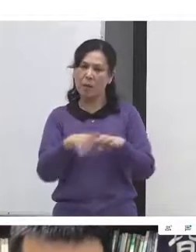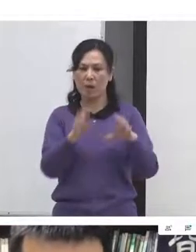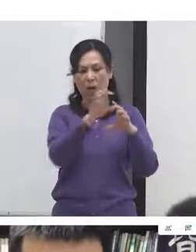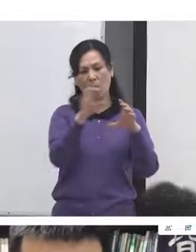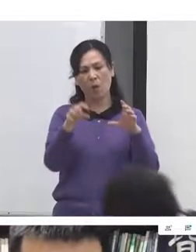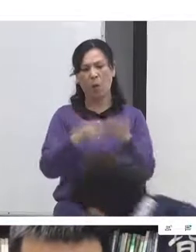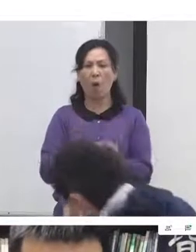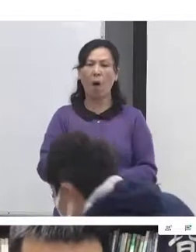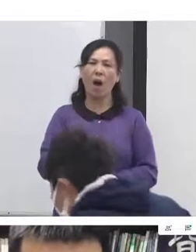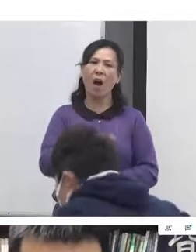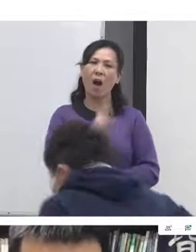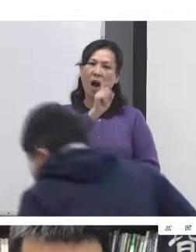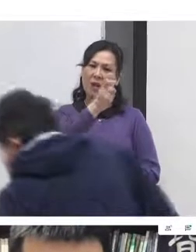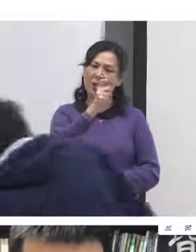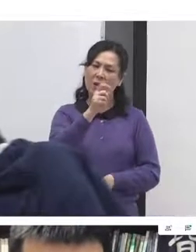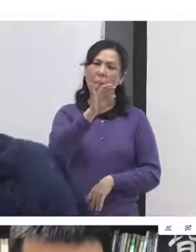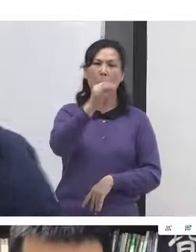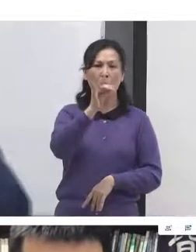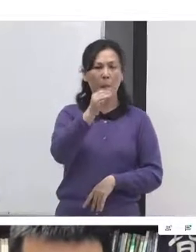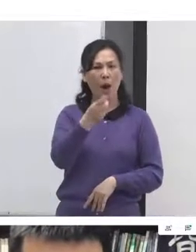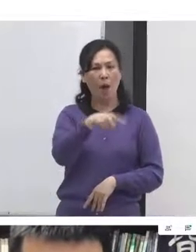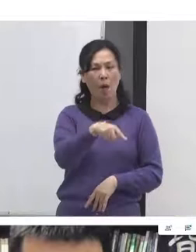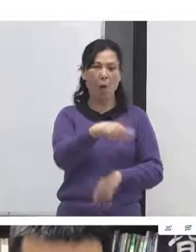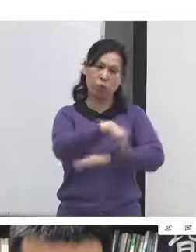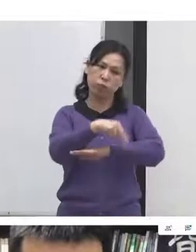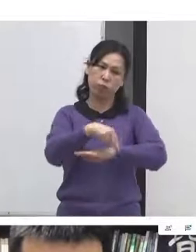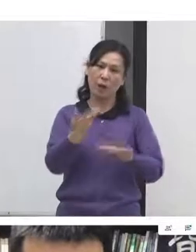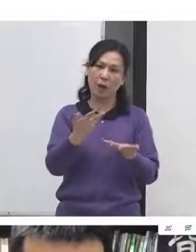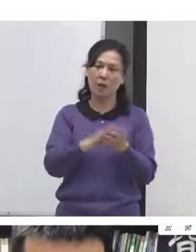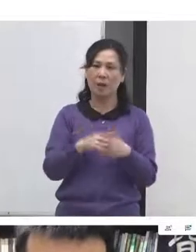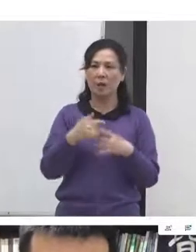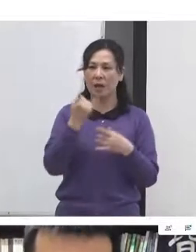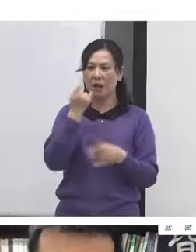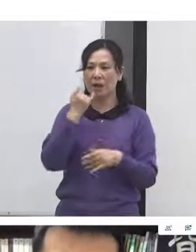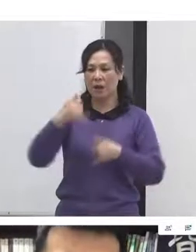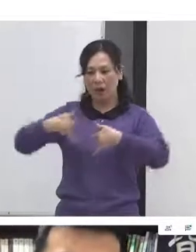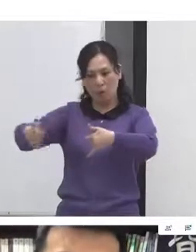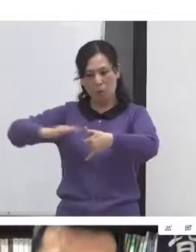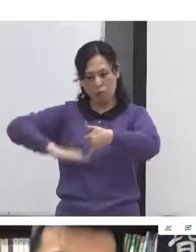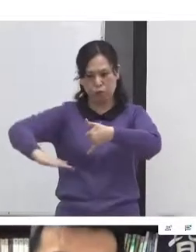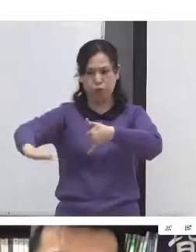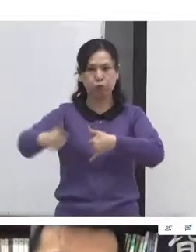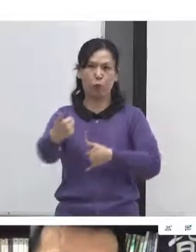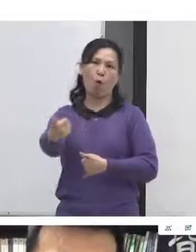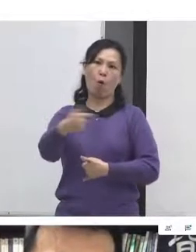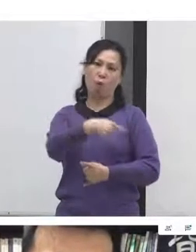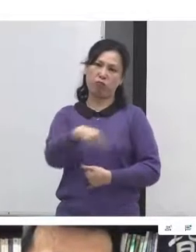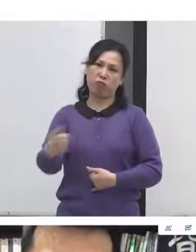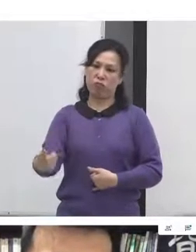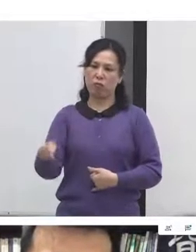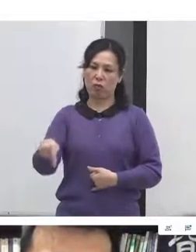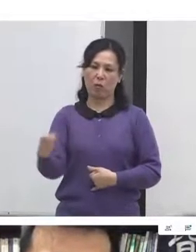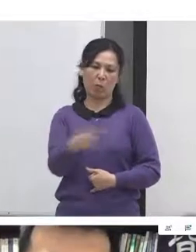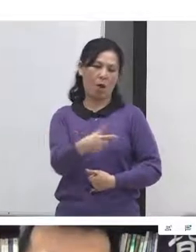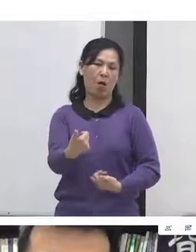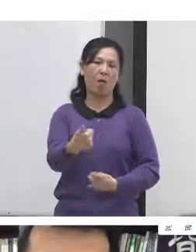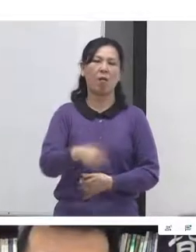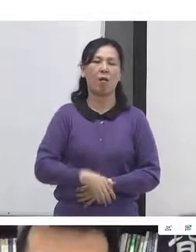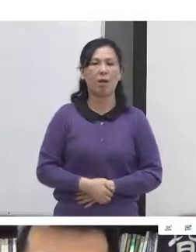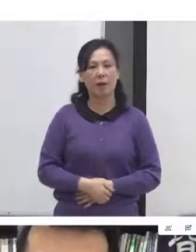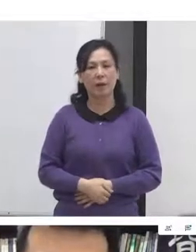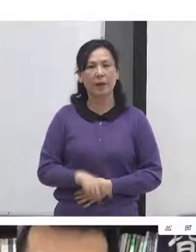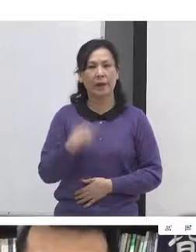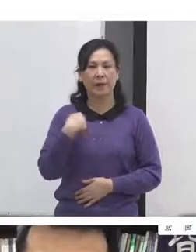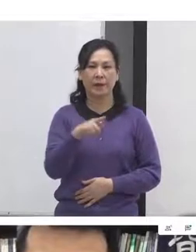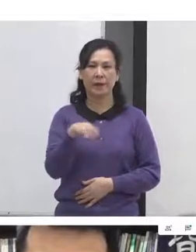几十万、几百万做这个钱、做这个东西，那为什么不干脆拿去铺好一条路呢？那这边我想先让 Ariel 回答，那我们再请